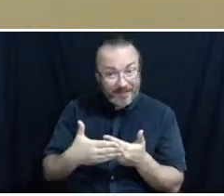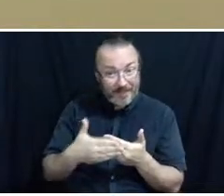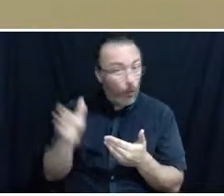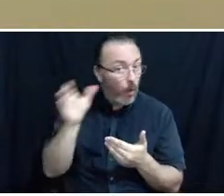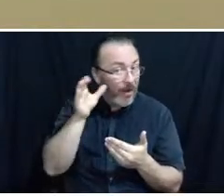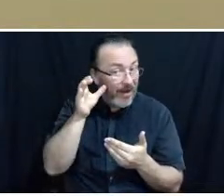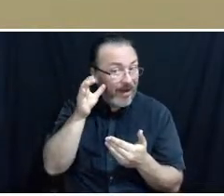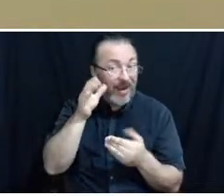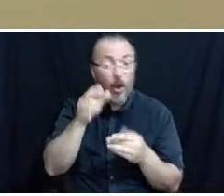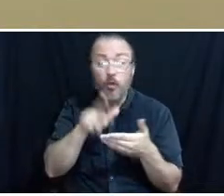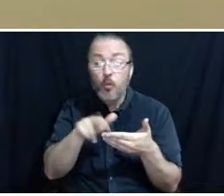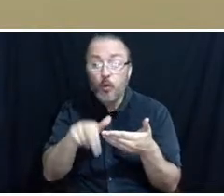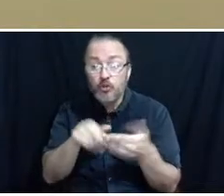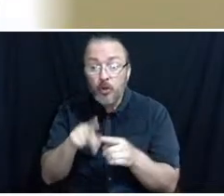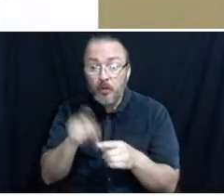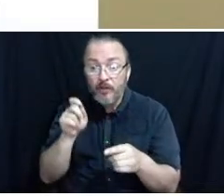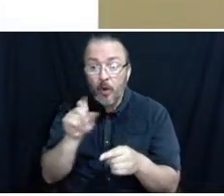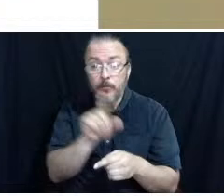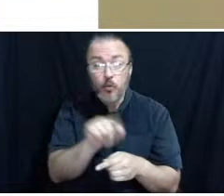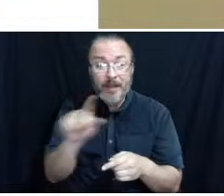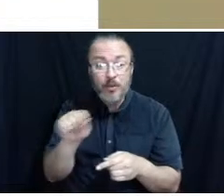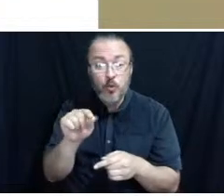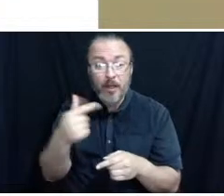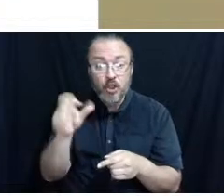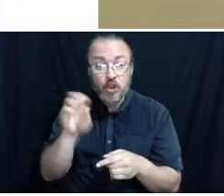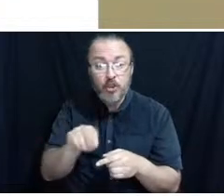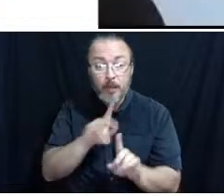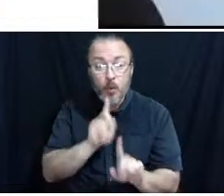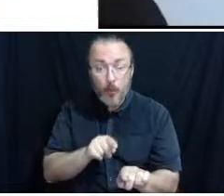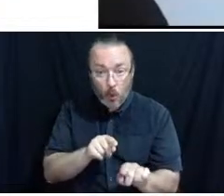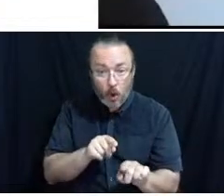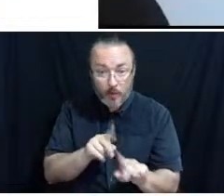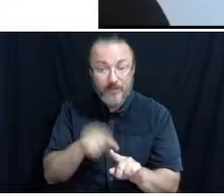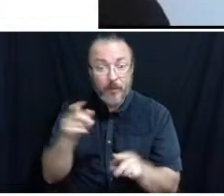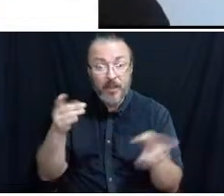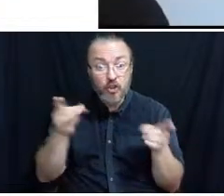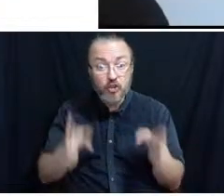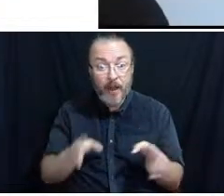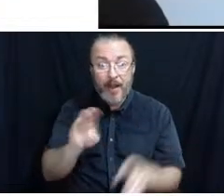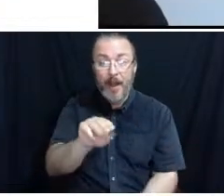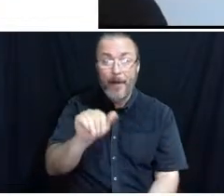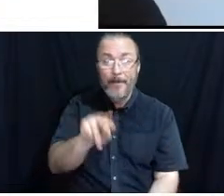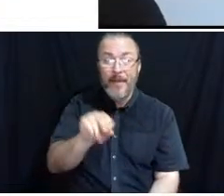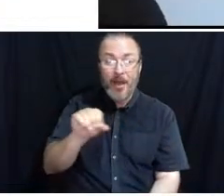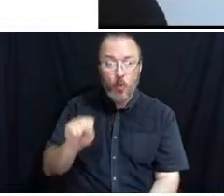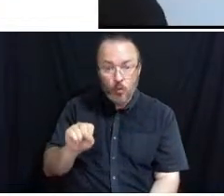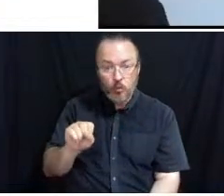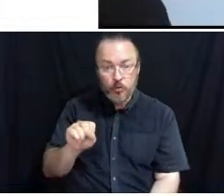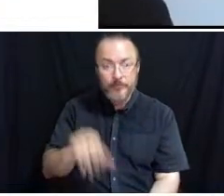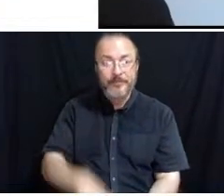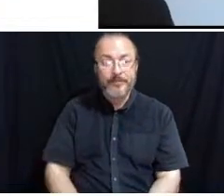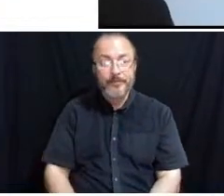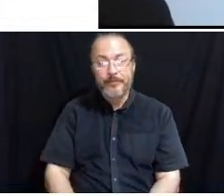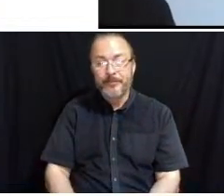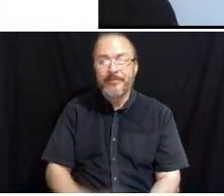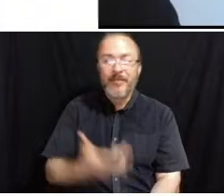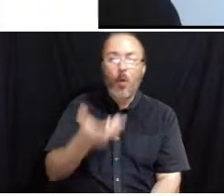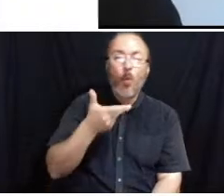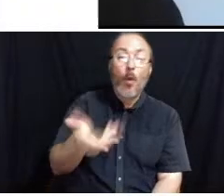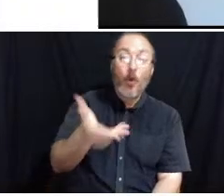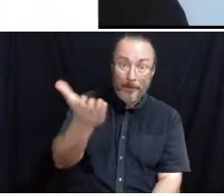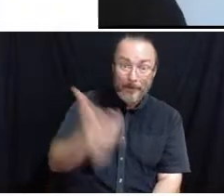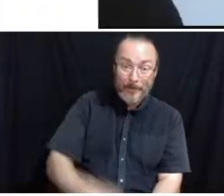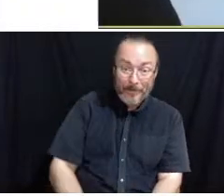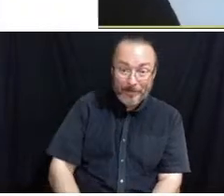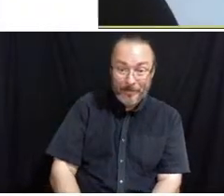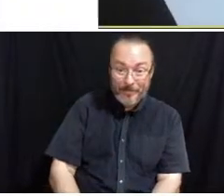va pouvoir suivre certaines des constatations, recommandations et conclusions du rapport GEM 2020. C'est Manos Antoninis qui va nous en parler. C'est le directeur